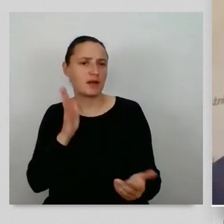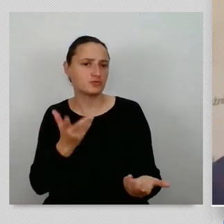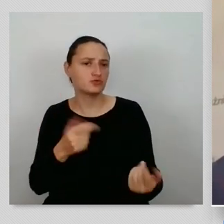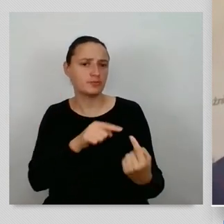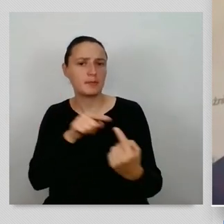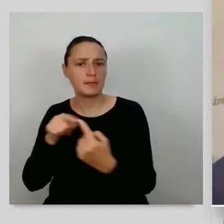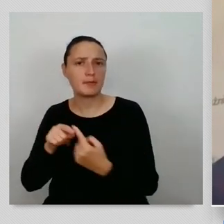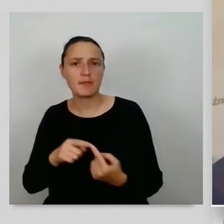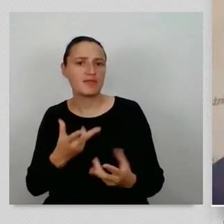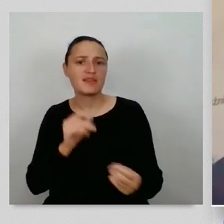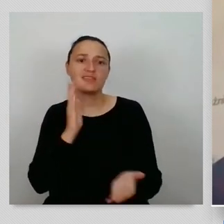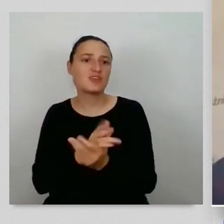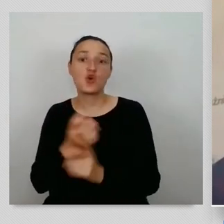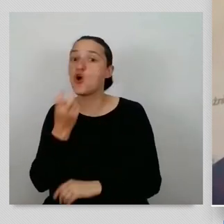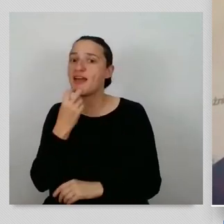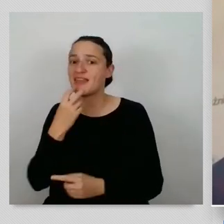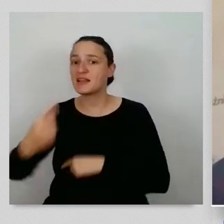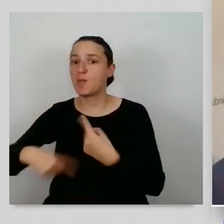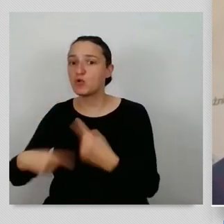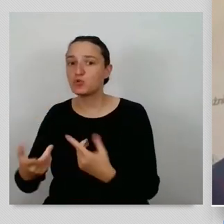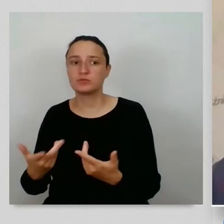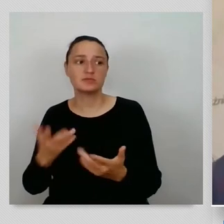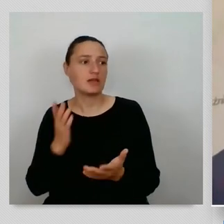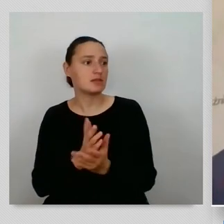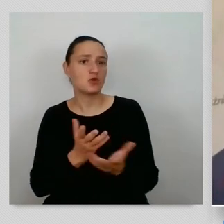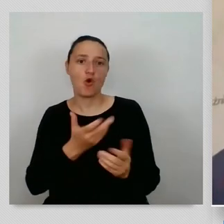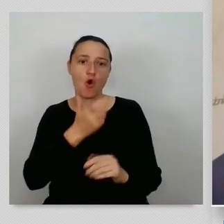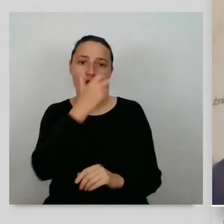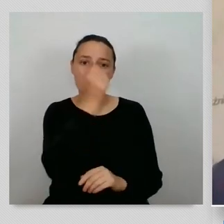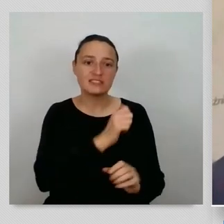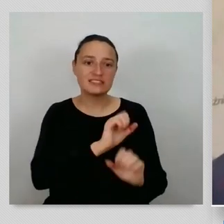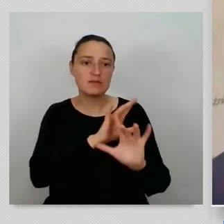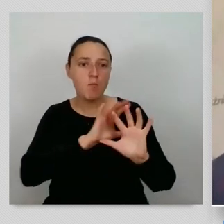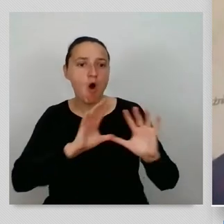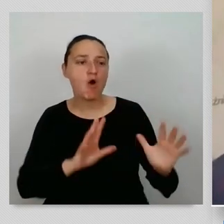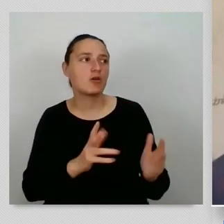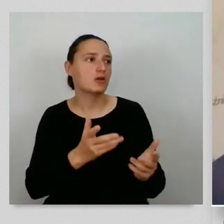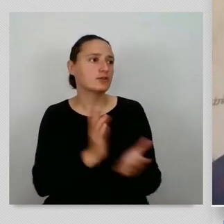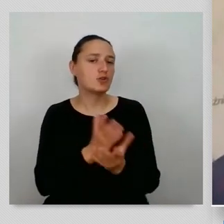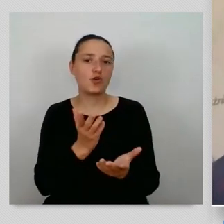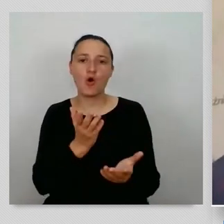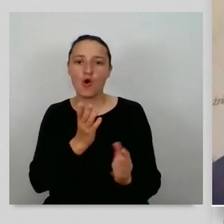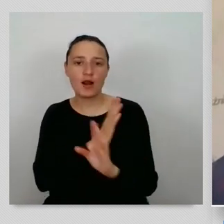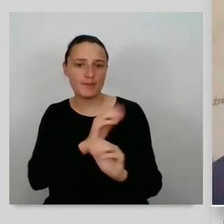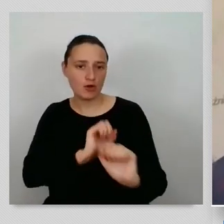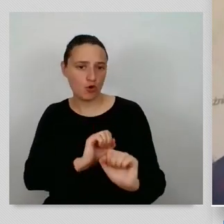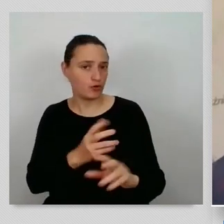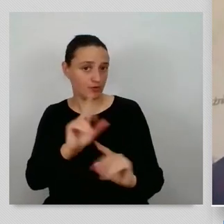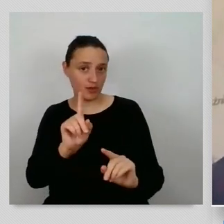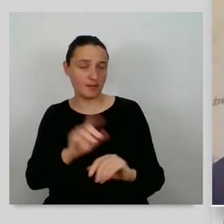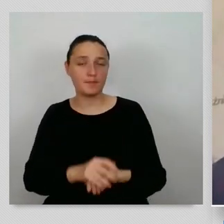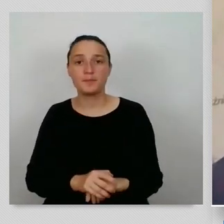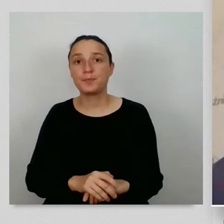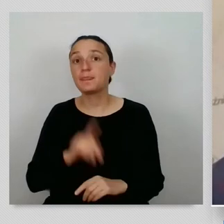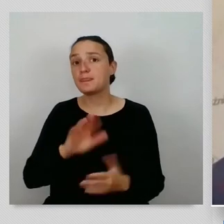do samego sektora wytwarzania energii czy ochrony klimatu, czy do smogu. To jest oczywiste. Nawet porządnego